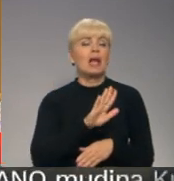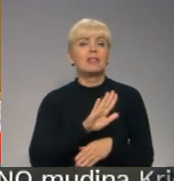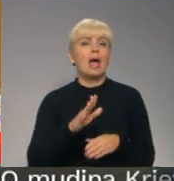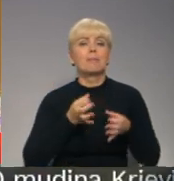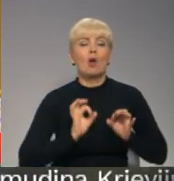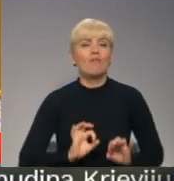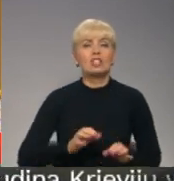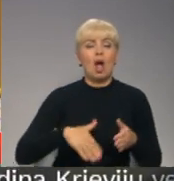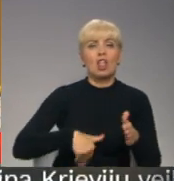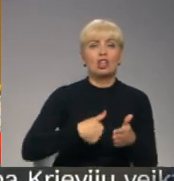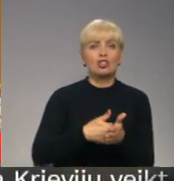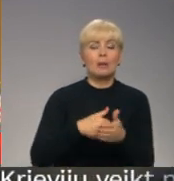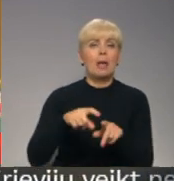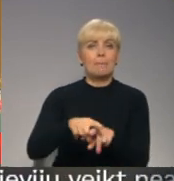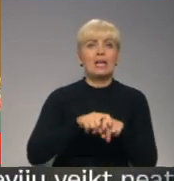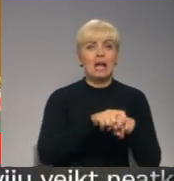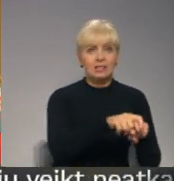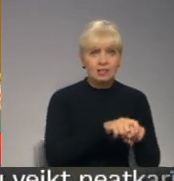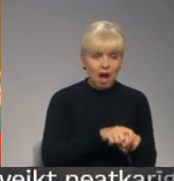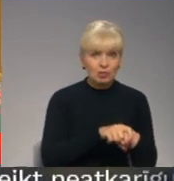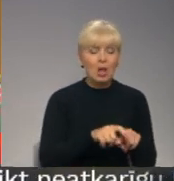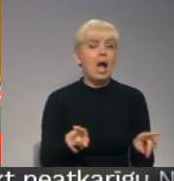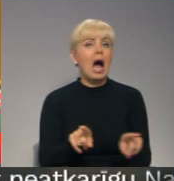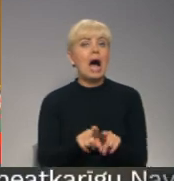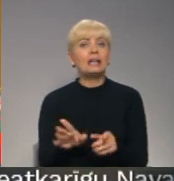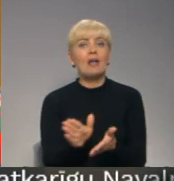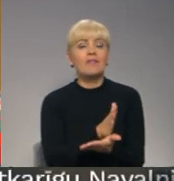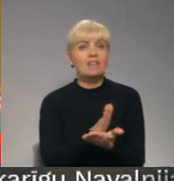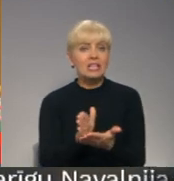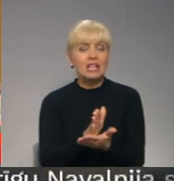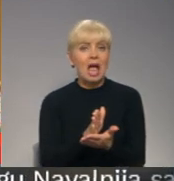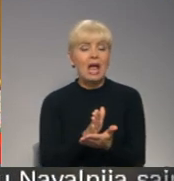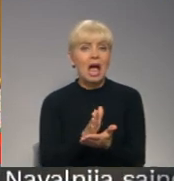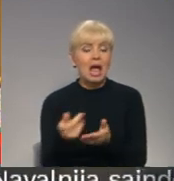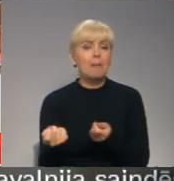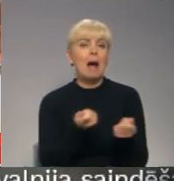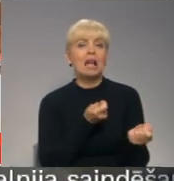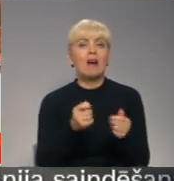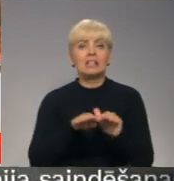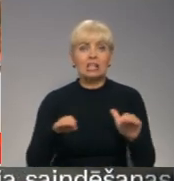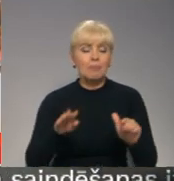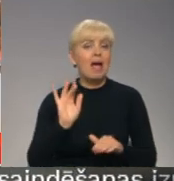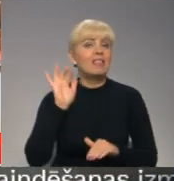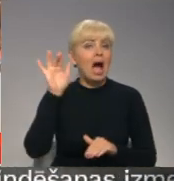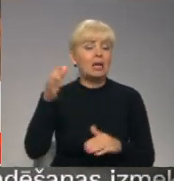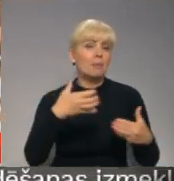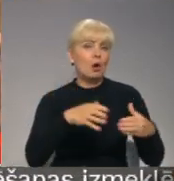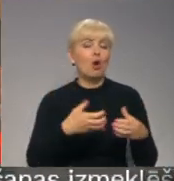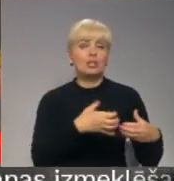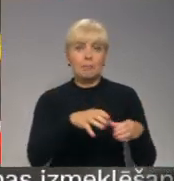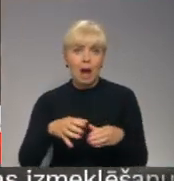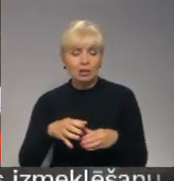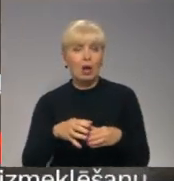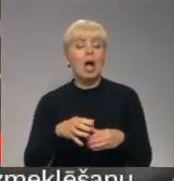profesionāļi līdz šim ir piesaistīti arī vidējā pārvaldības līmenī. Topošās koalīcijas partijas plāno